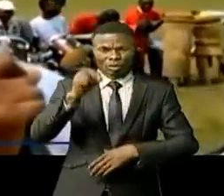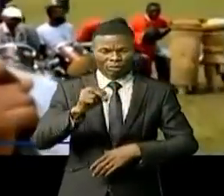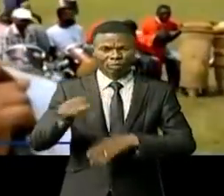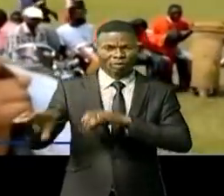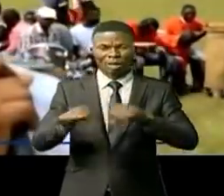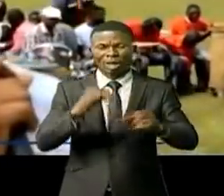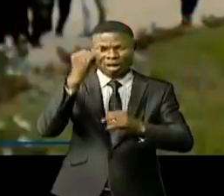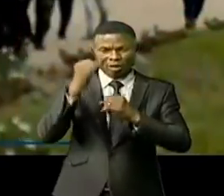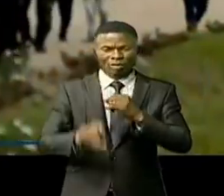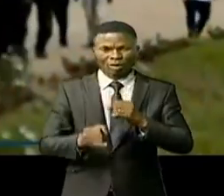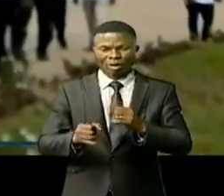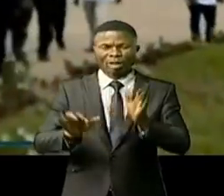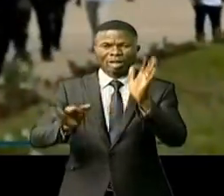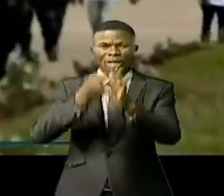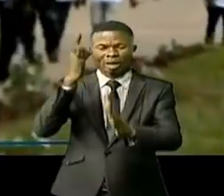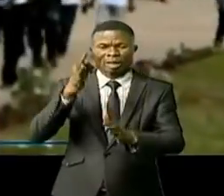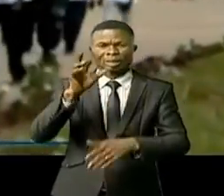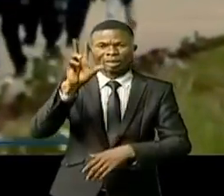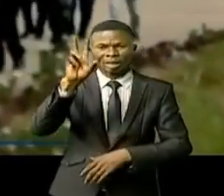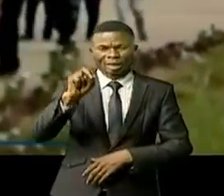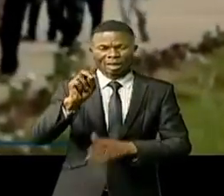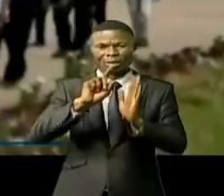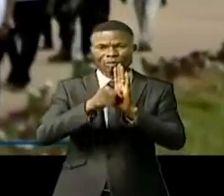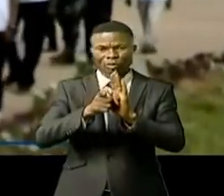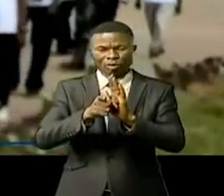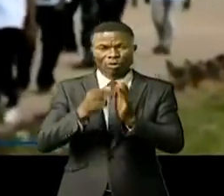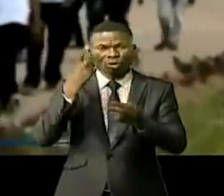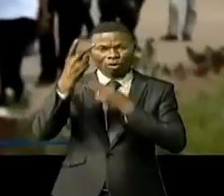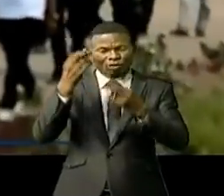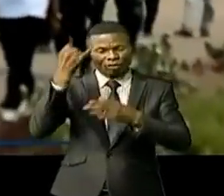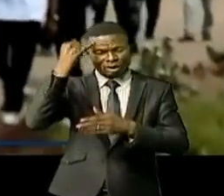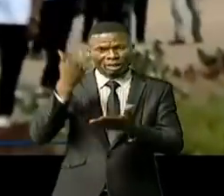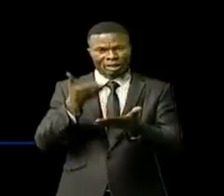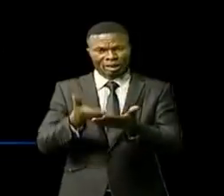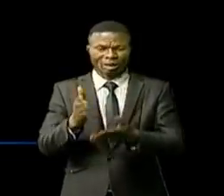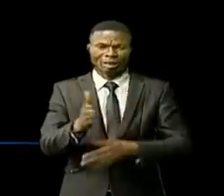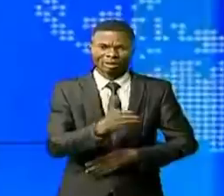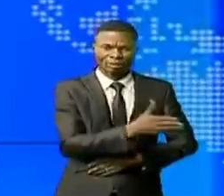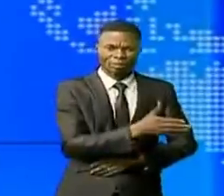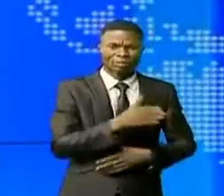la cérémonie a pris fin à 13h30 par une visite guidée.